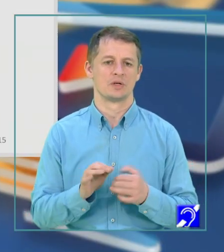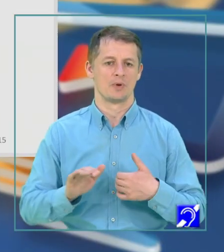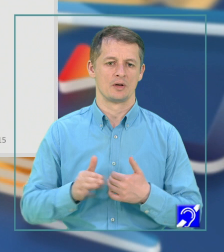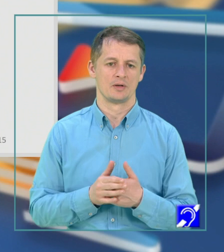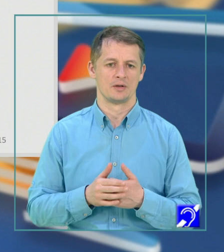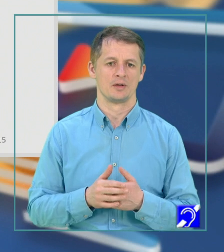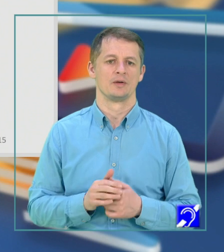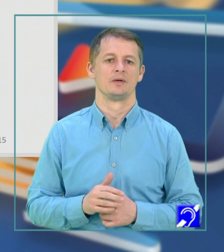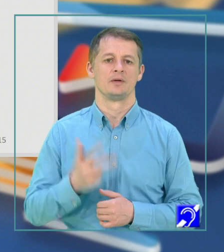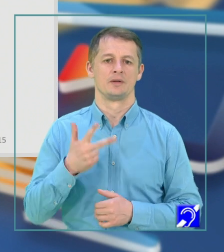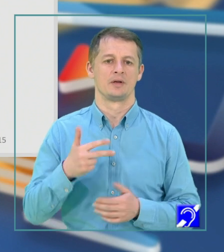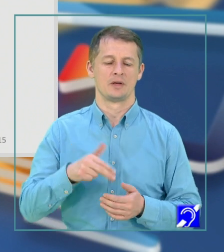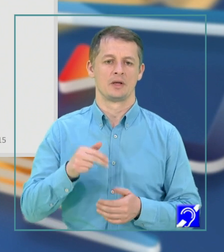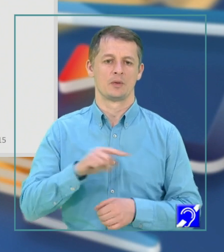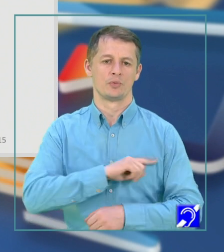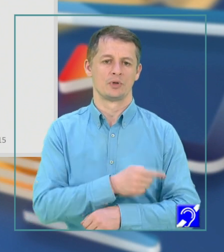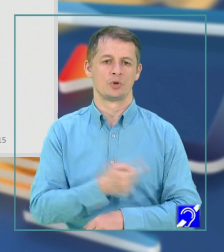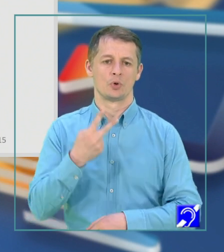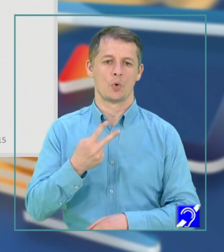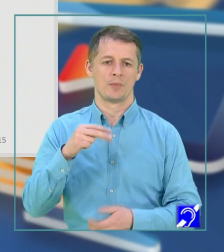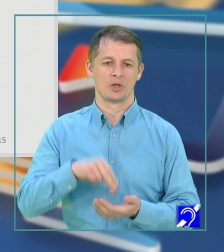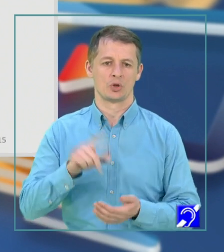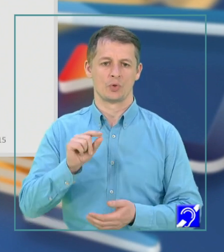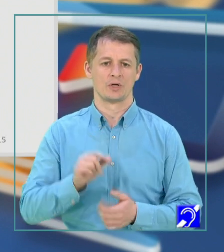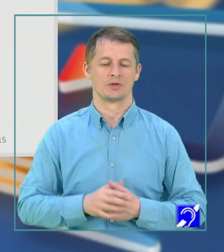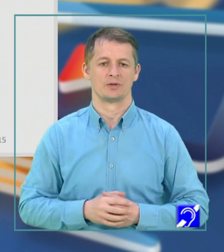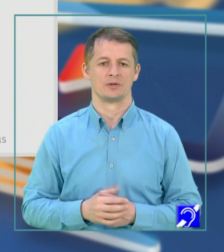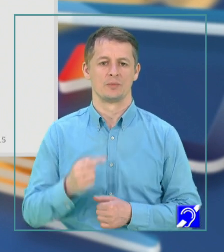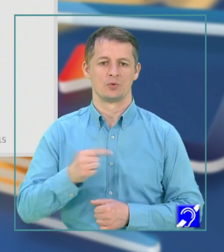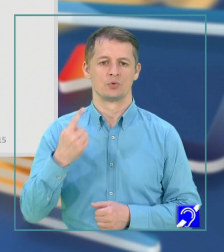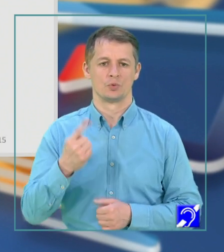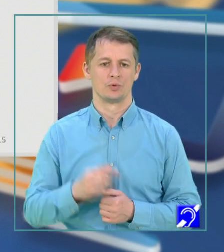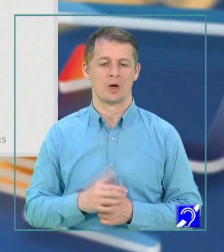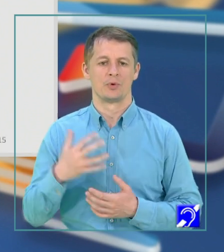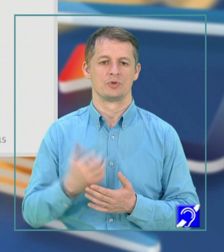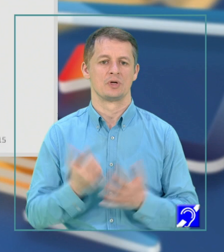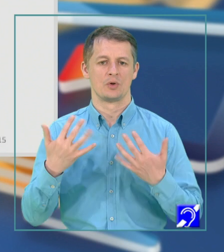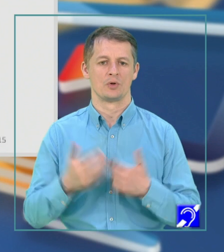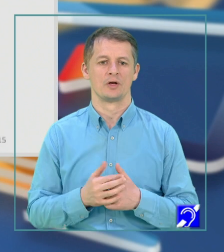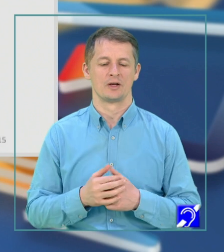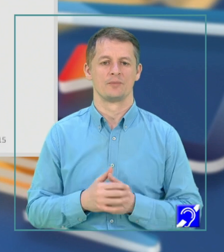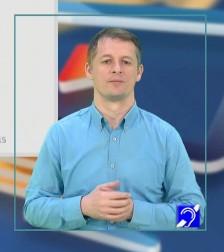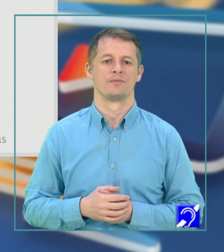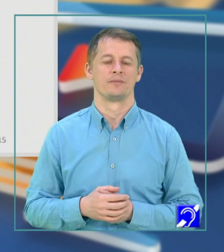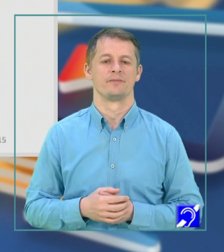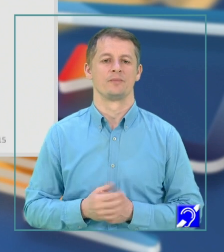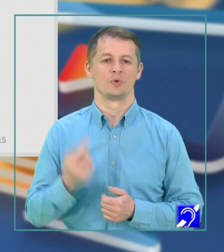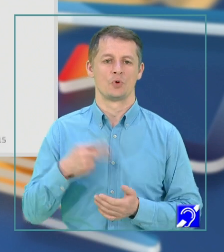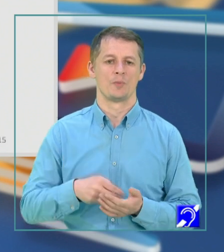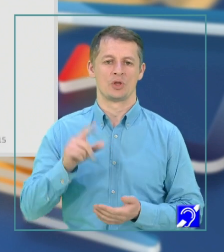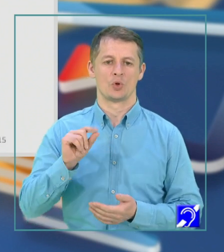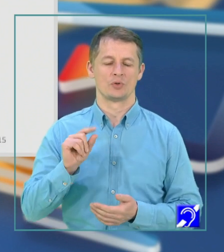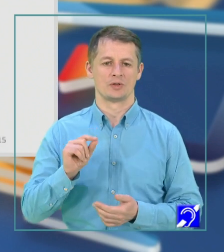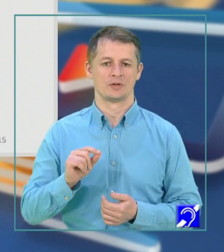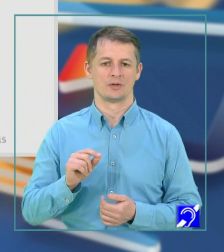la 2020 minus 1 supra 1 plus 3 la 2020, deci am reușit să calculăm chiar un compus de